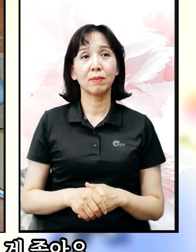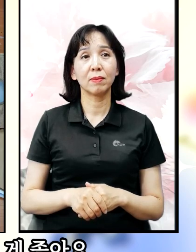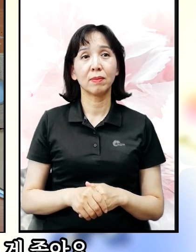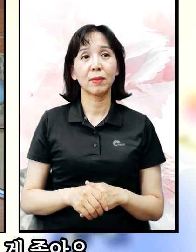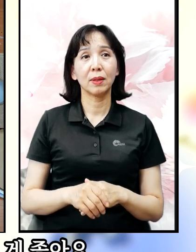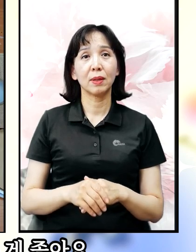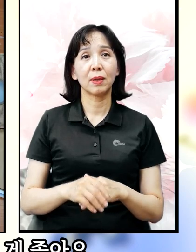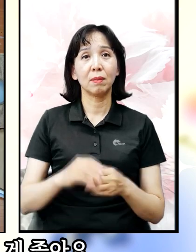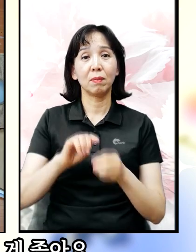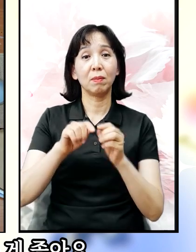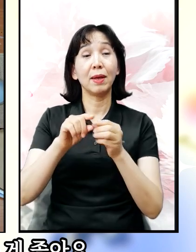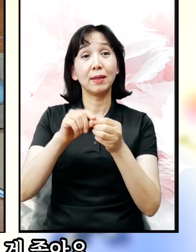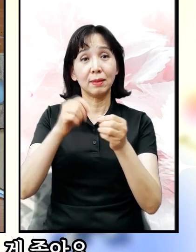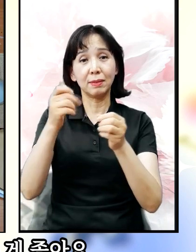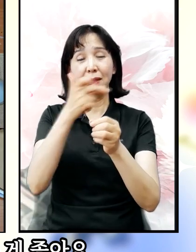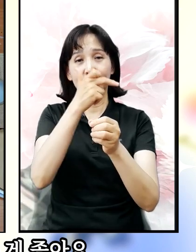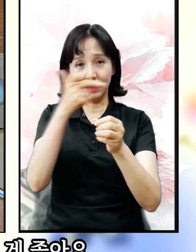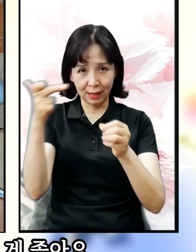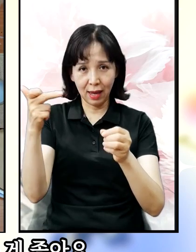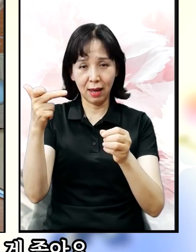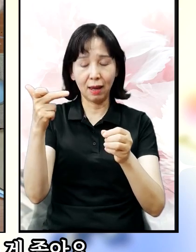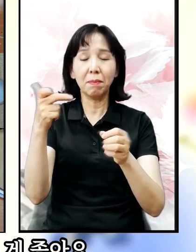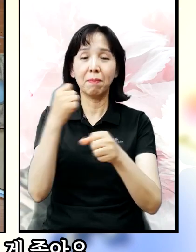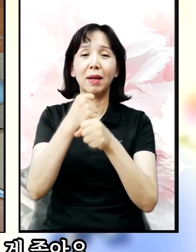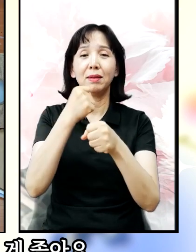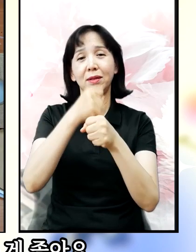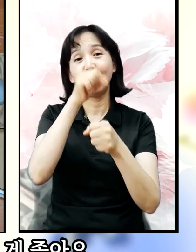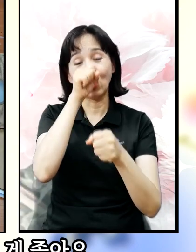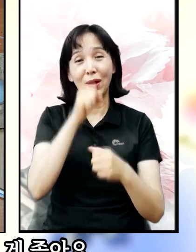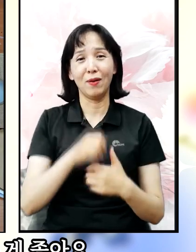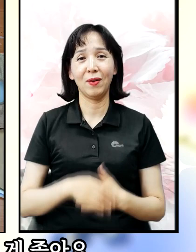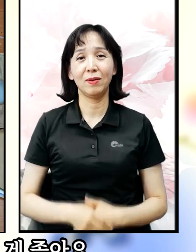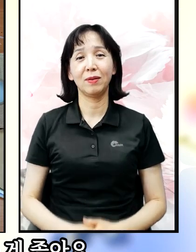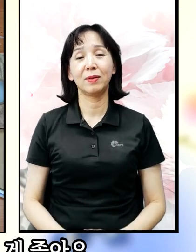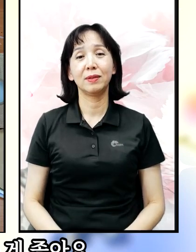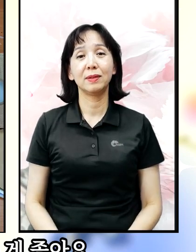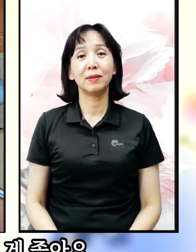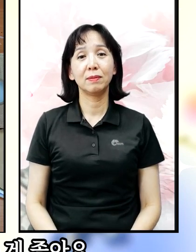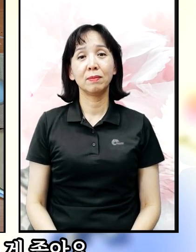자, 매듭은 조금 크게 지어 주시는 게 좋아요.